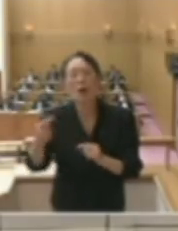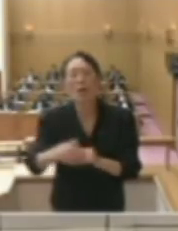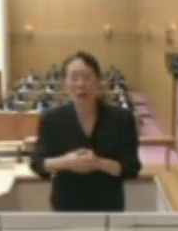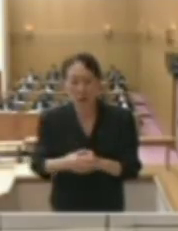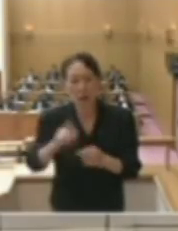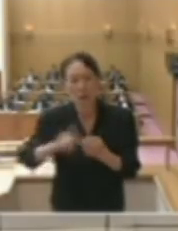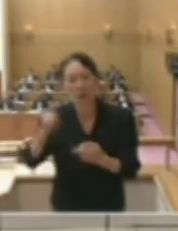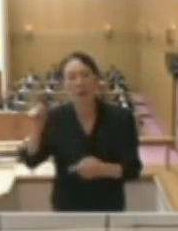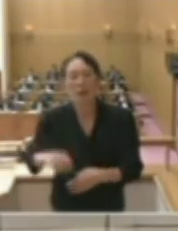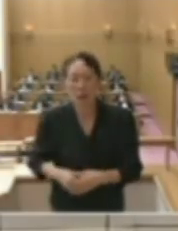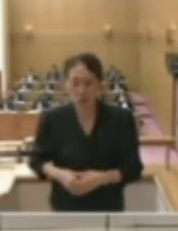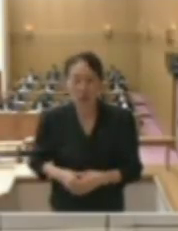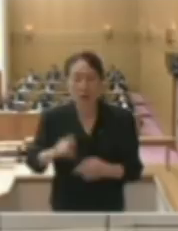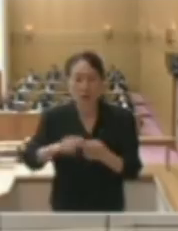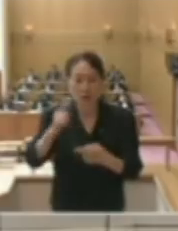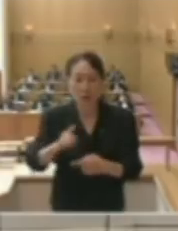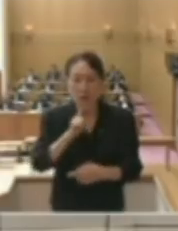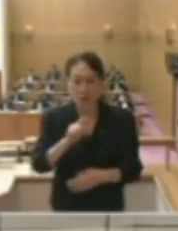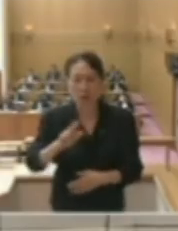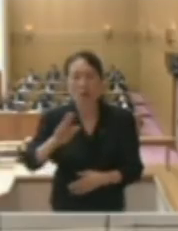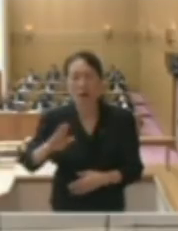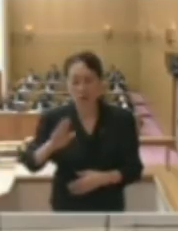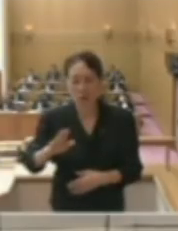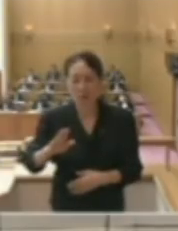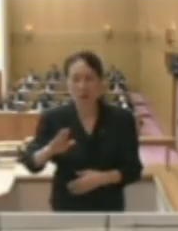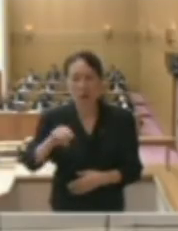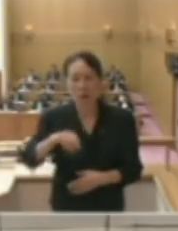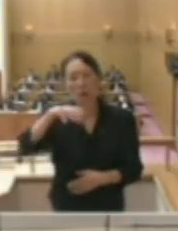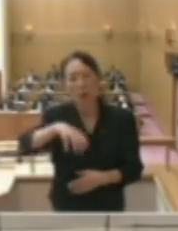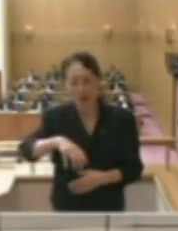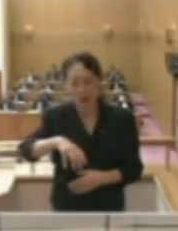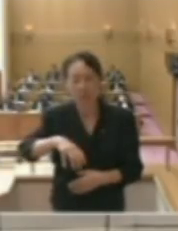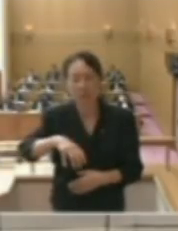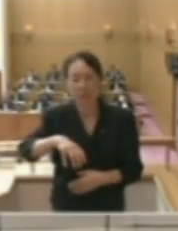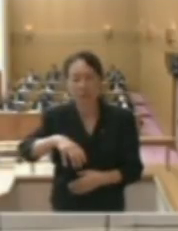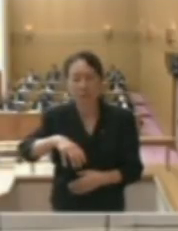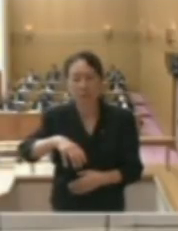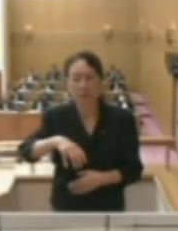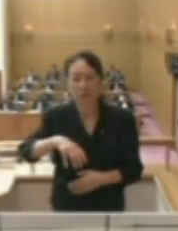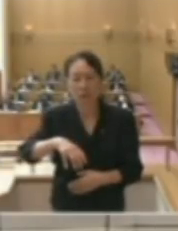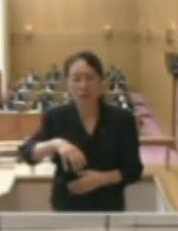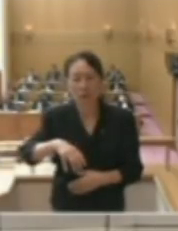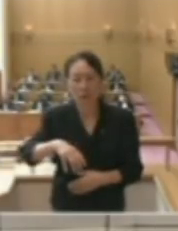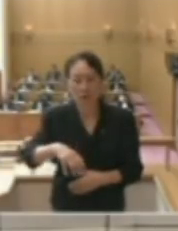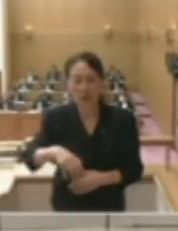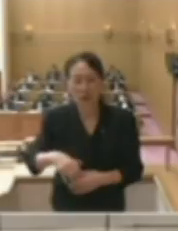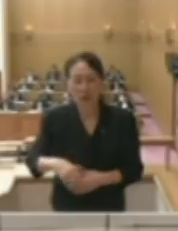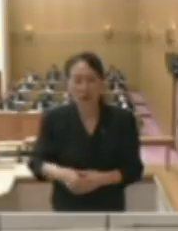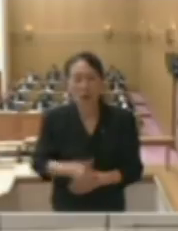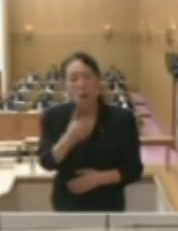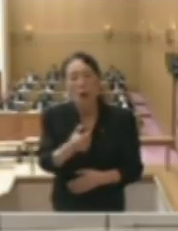適切な発言があったということで、この場で、お詫びをしてほしいということがあり